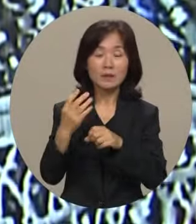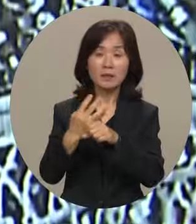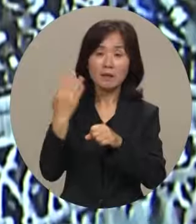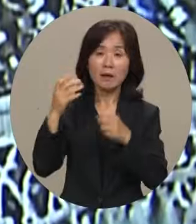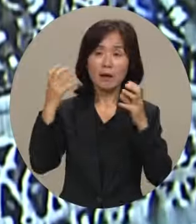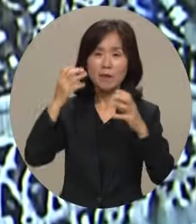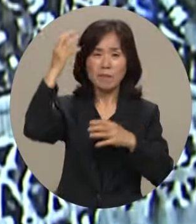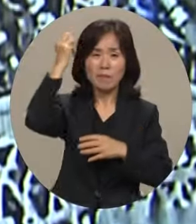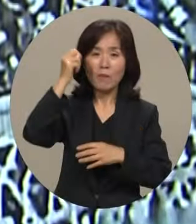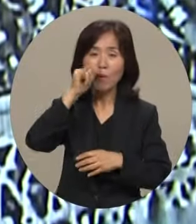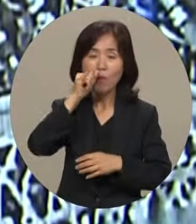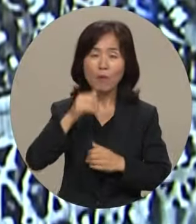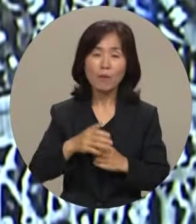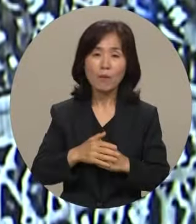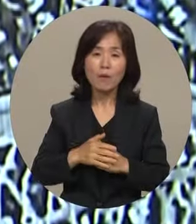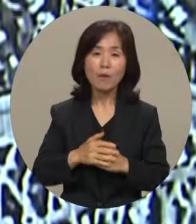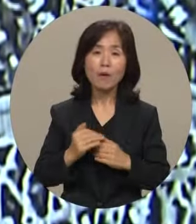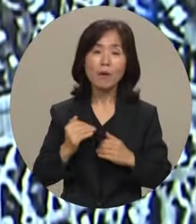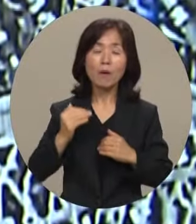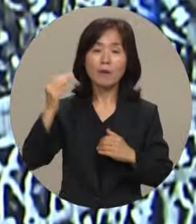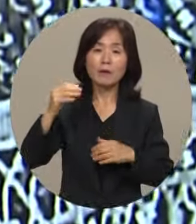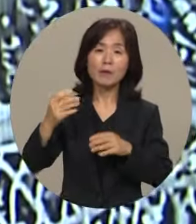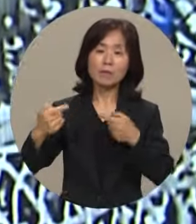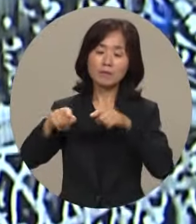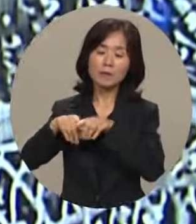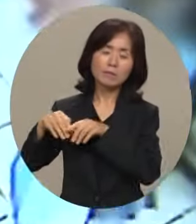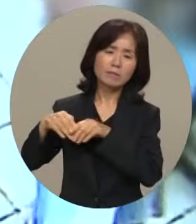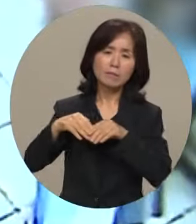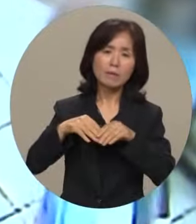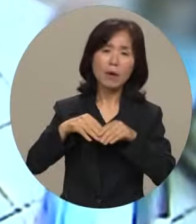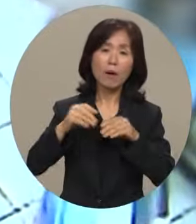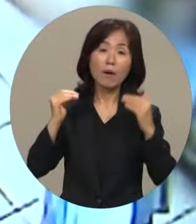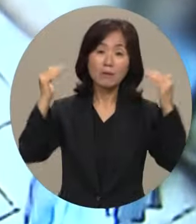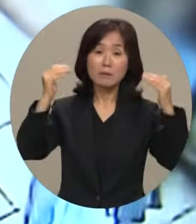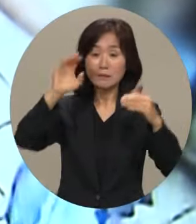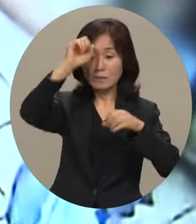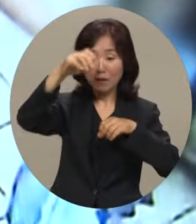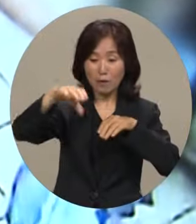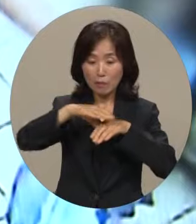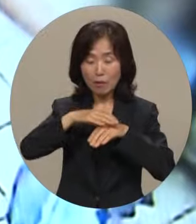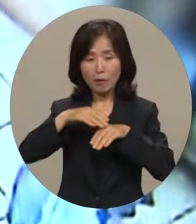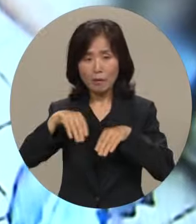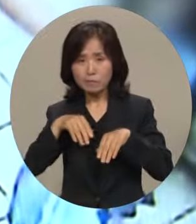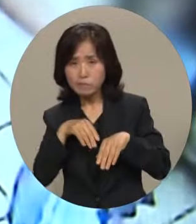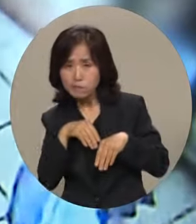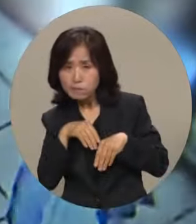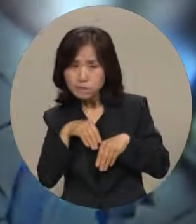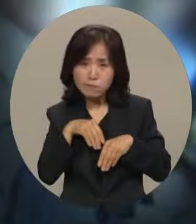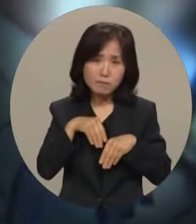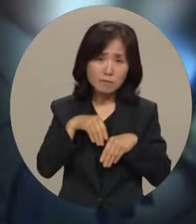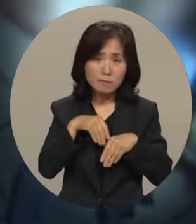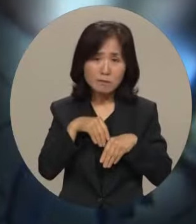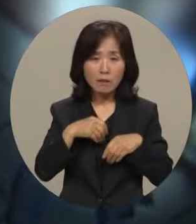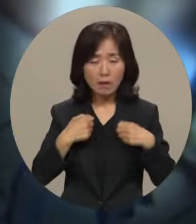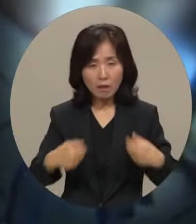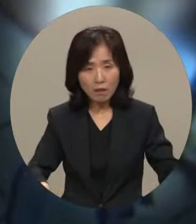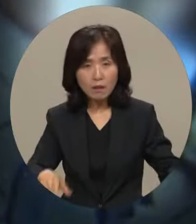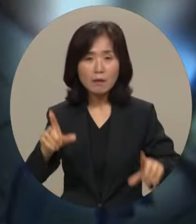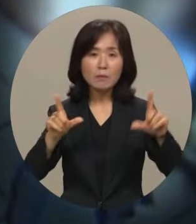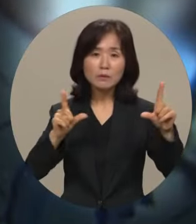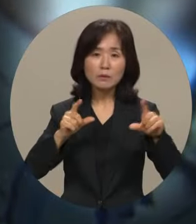인근 주민의 손에 이끌려 쭈뼛쭈뼛 편의점으로 들어온 9살 아이. 눈에 띄게 무기력한 모습에 손은 데인 상처로 퉁퉁